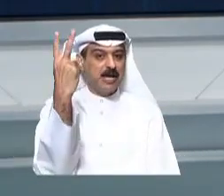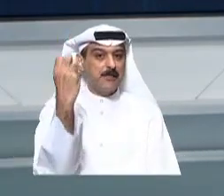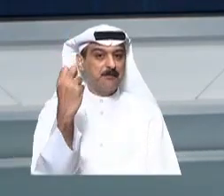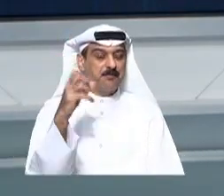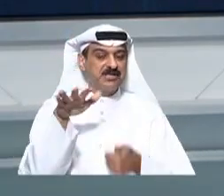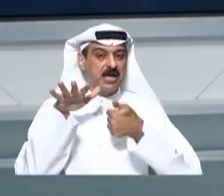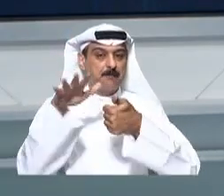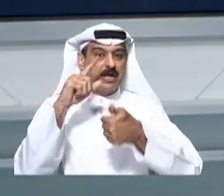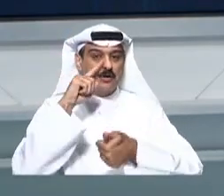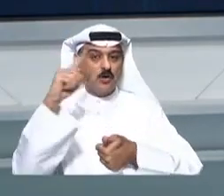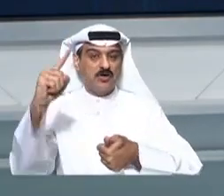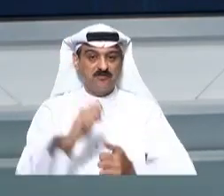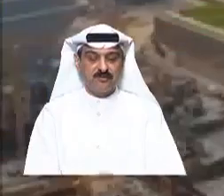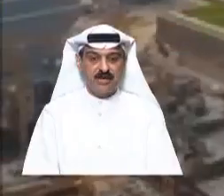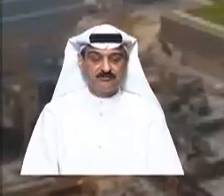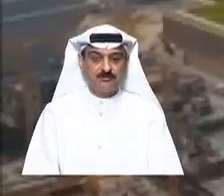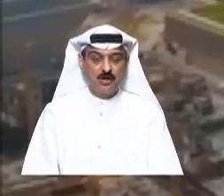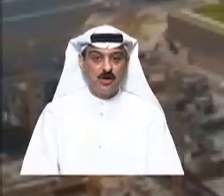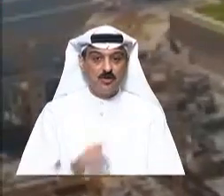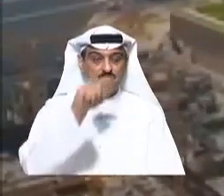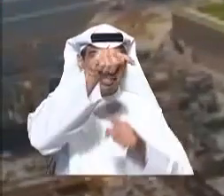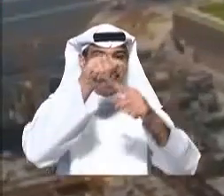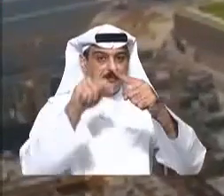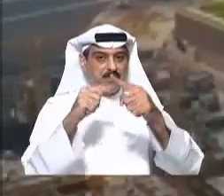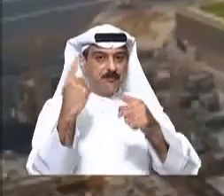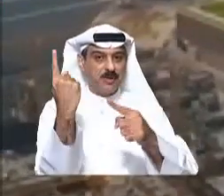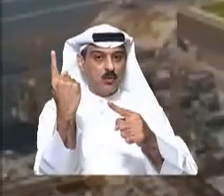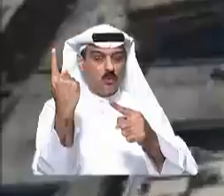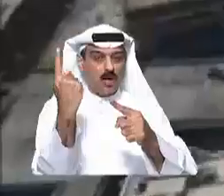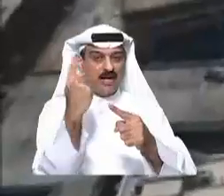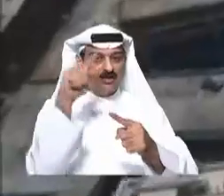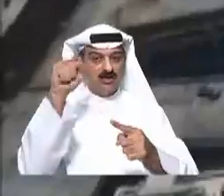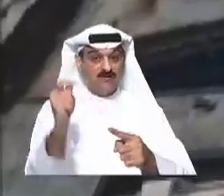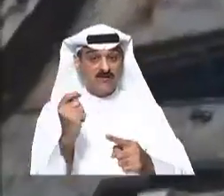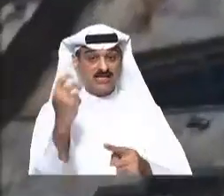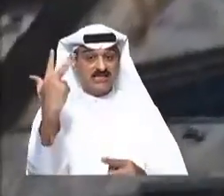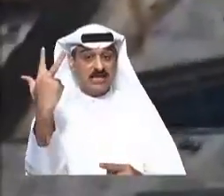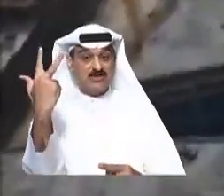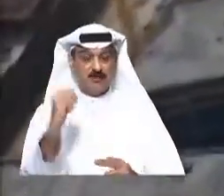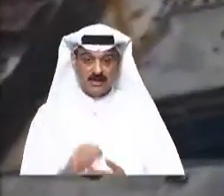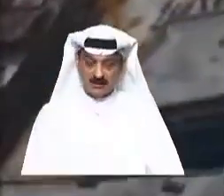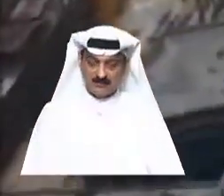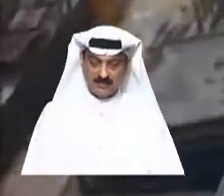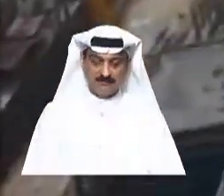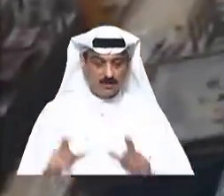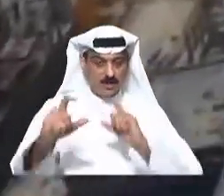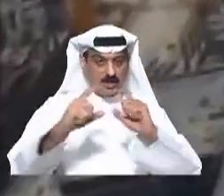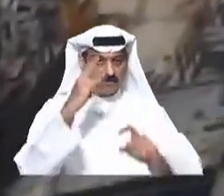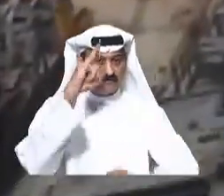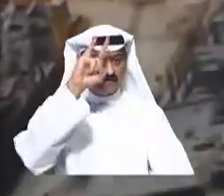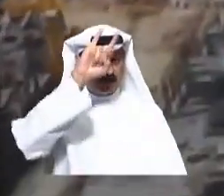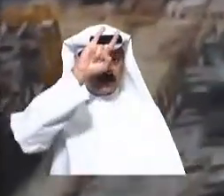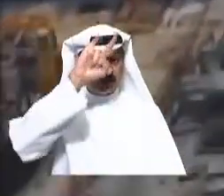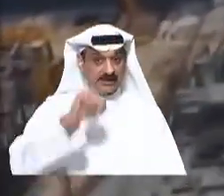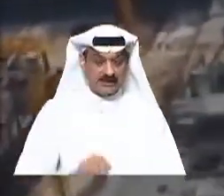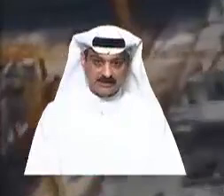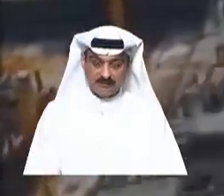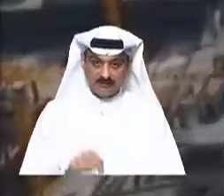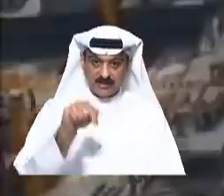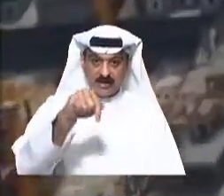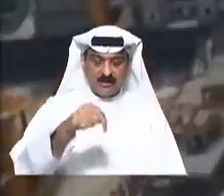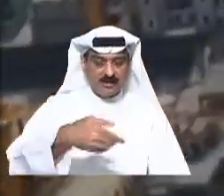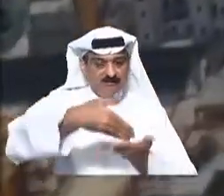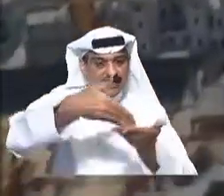وبمعدل عائد 1.8%. يذكر أن البنك المركزي أصدر في 4 من شهر يوليو الحالي صادرات